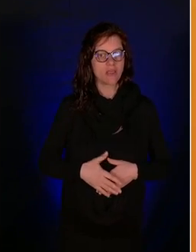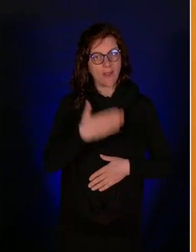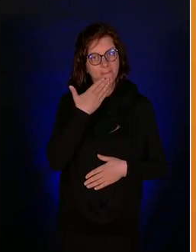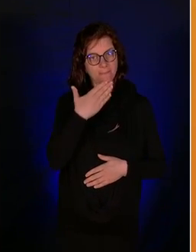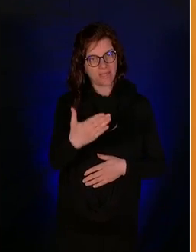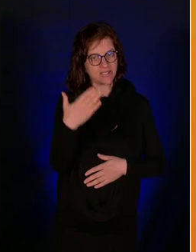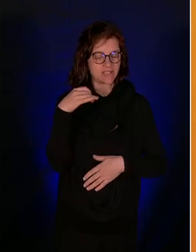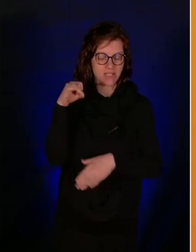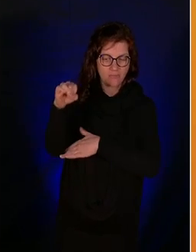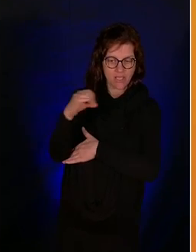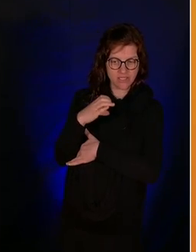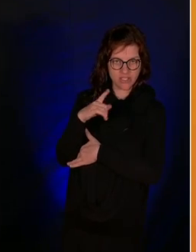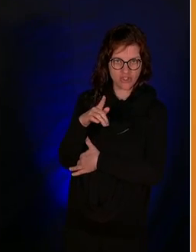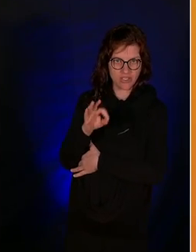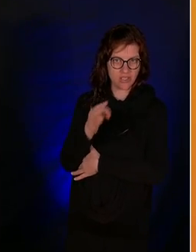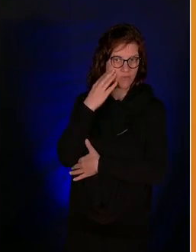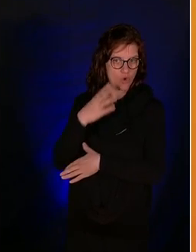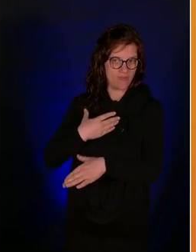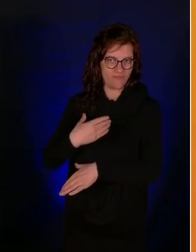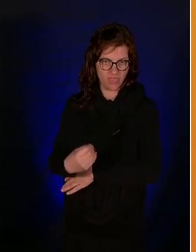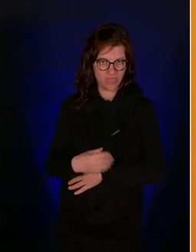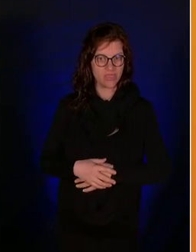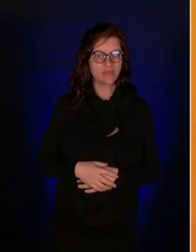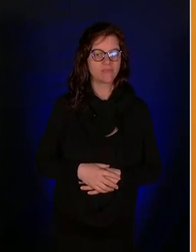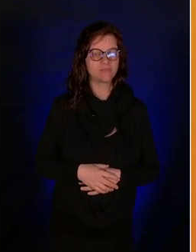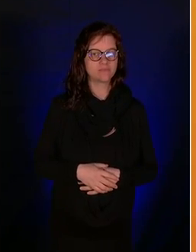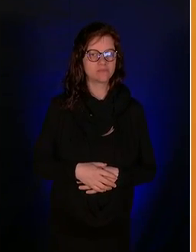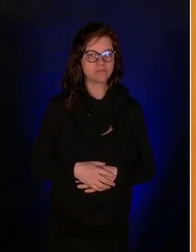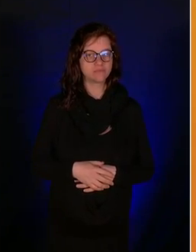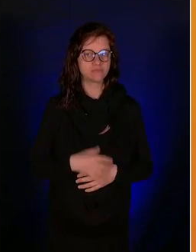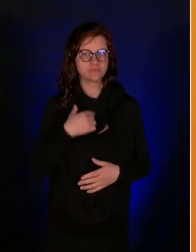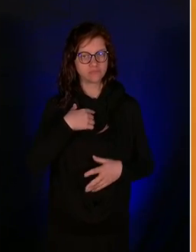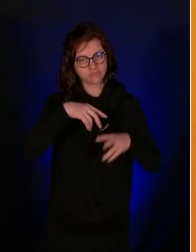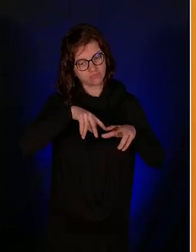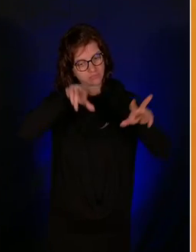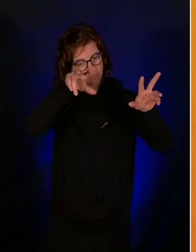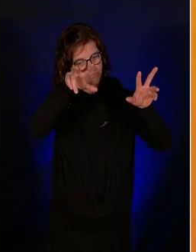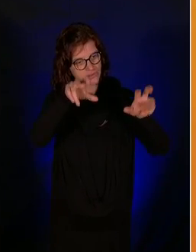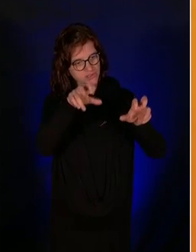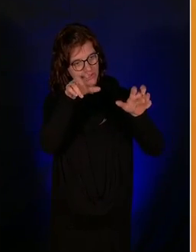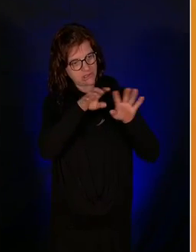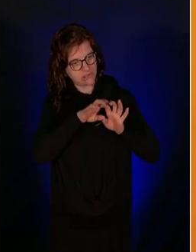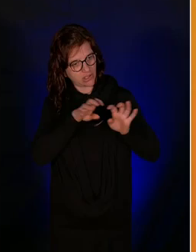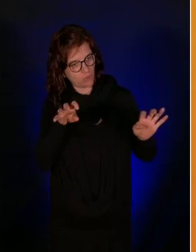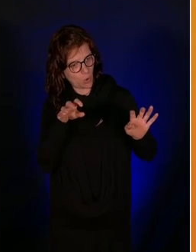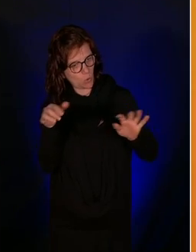fortement les camarades de la CGT pour l'invitation. Et quand j'ai lu le titre de la table